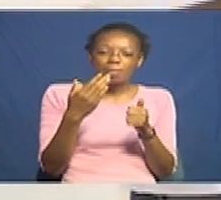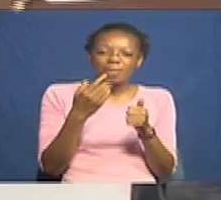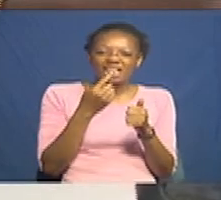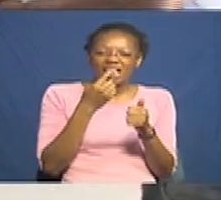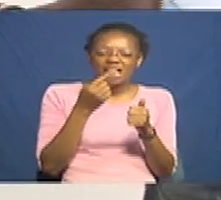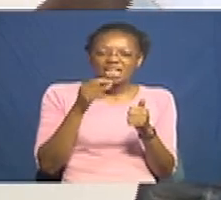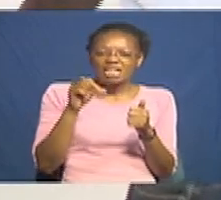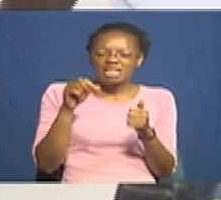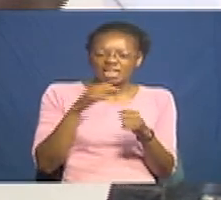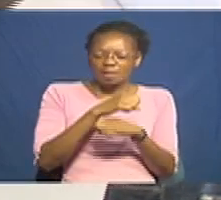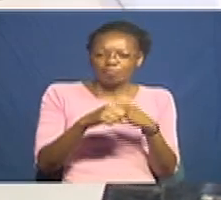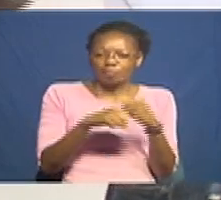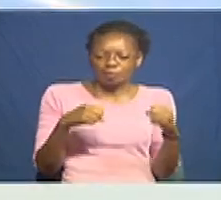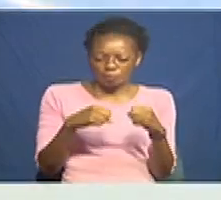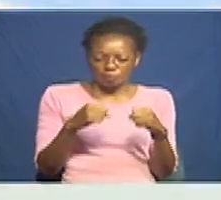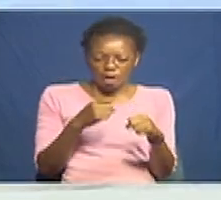usiharibike.